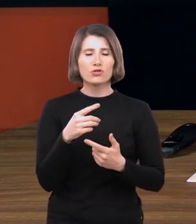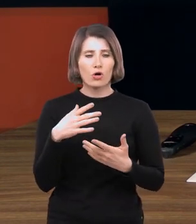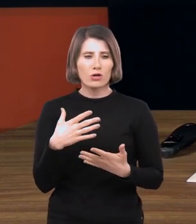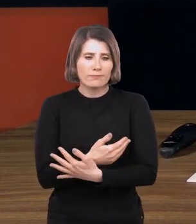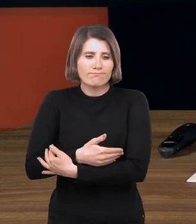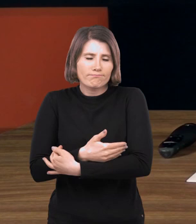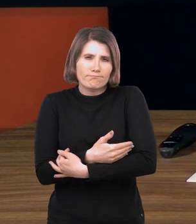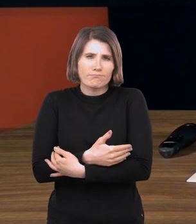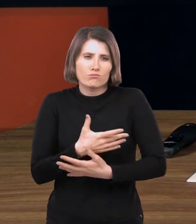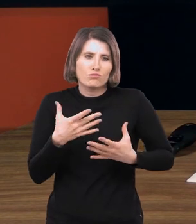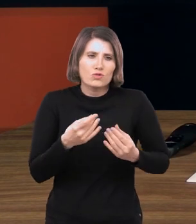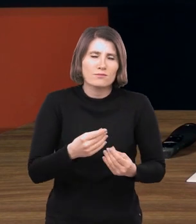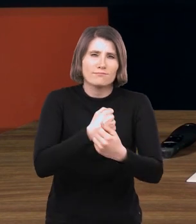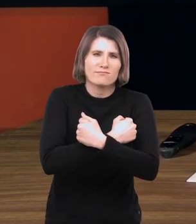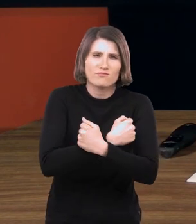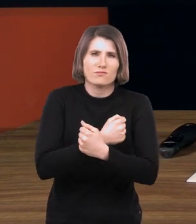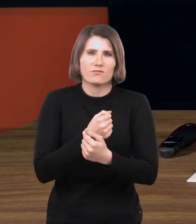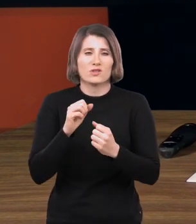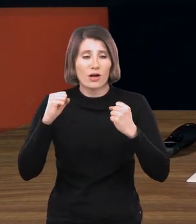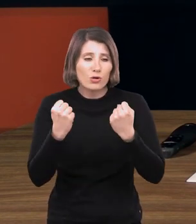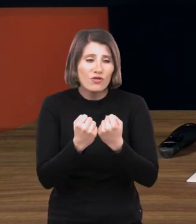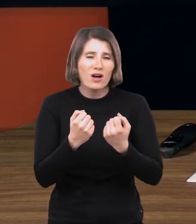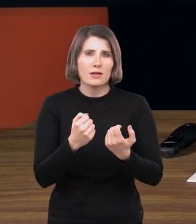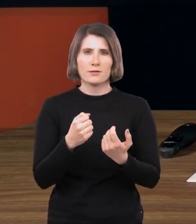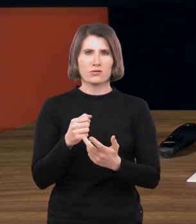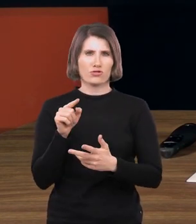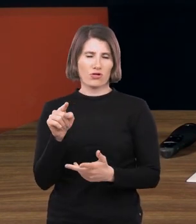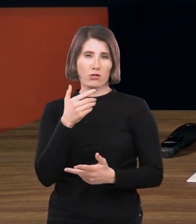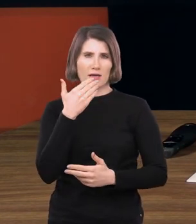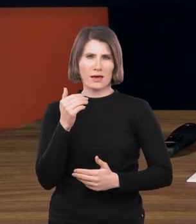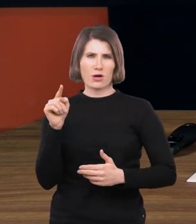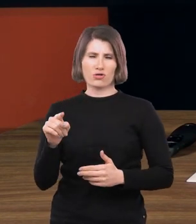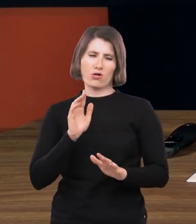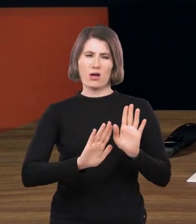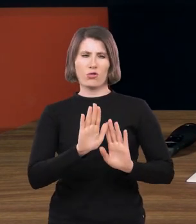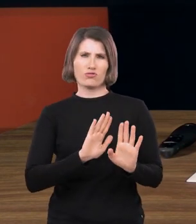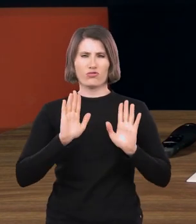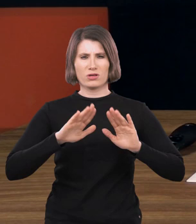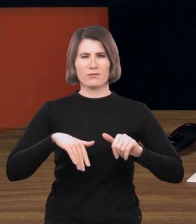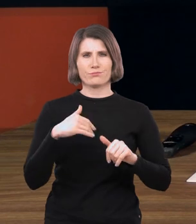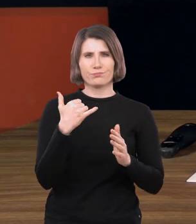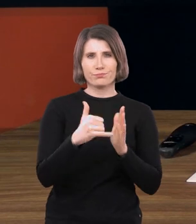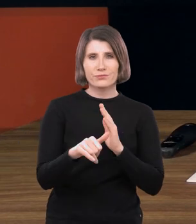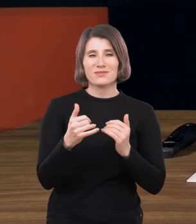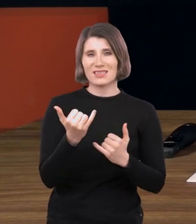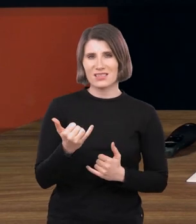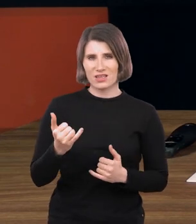brak emocjonalnego zaangażowania, a także odrzucenie dziecka na etapie noworodkowym,